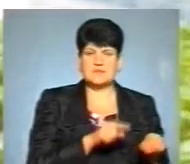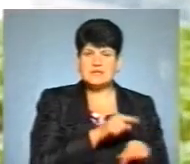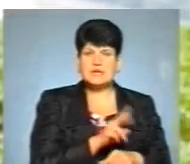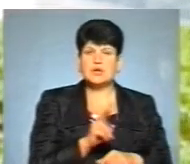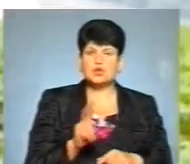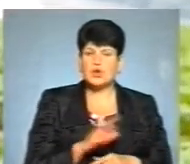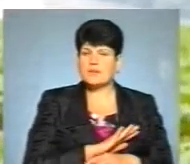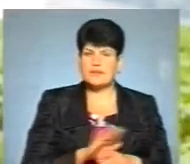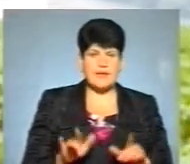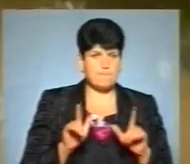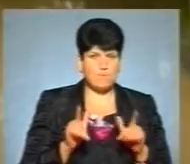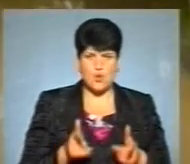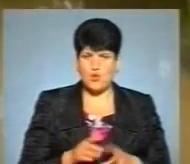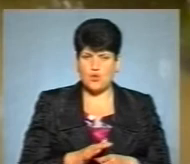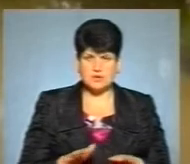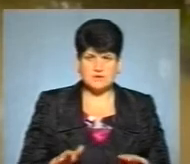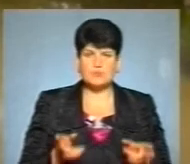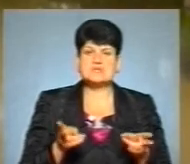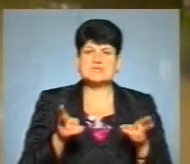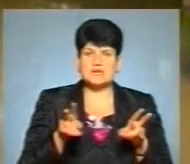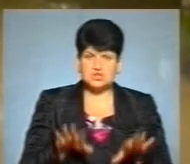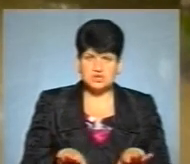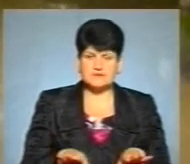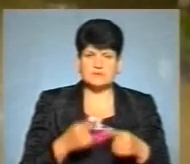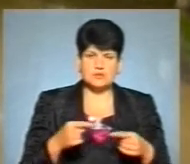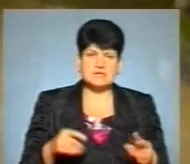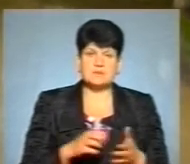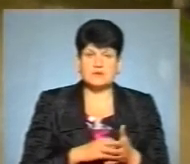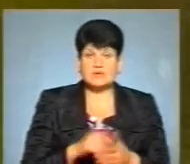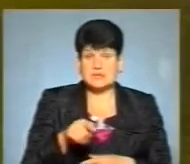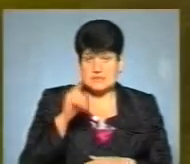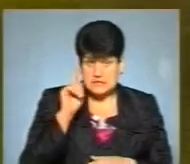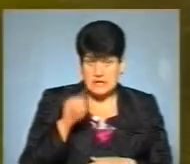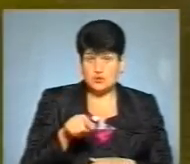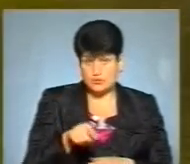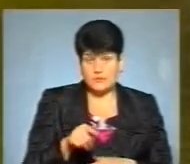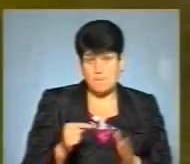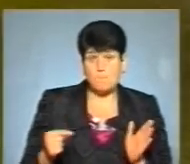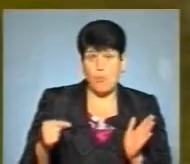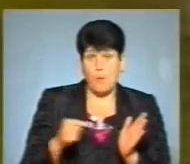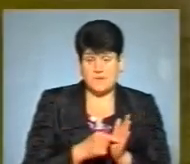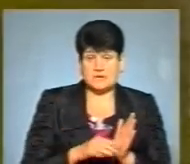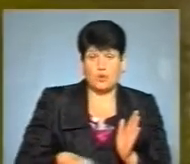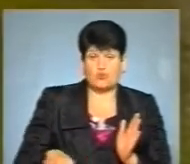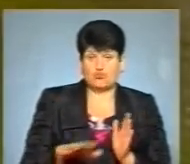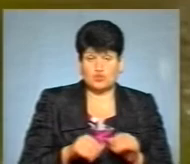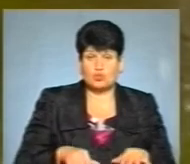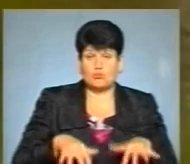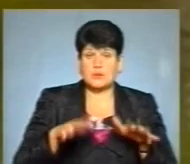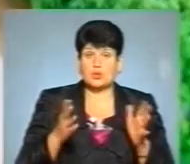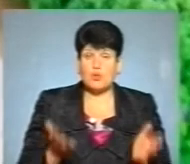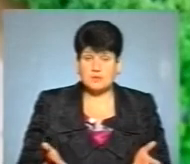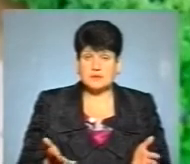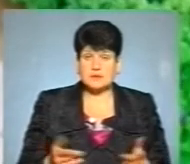не погодився або залишився по тій чи іншій причині, вони знають, що вони потенційно попадають в зону підтоплення. Так само